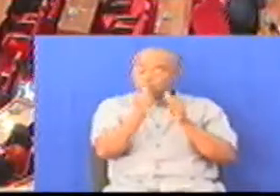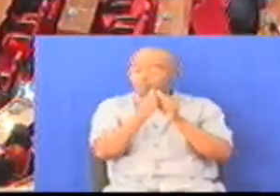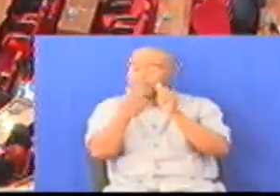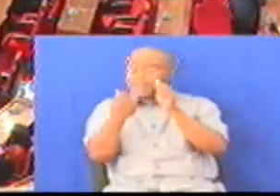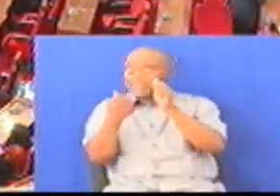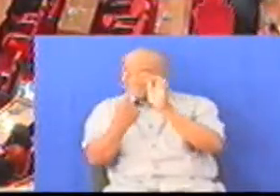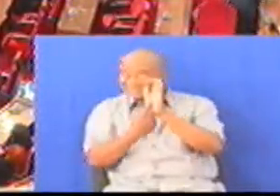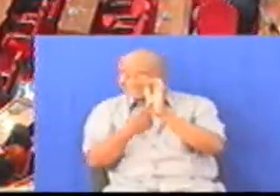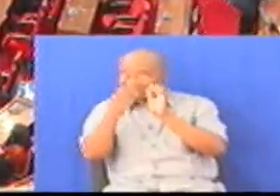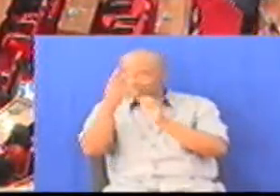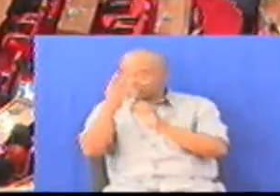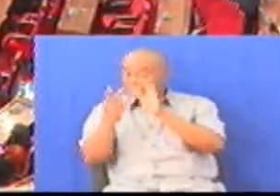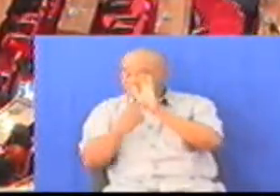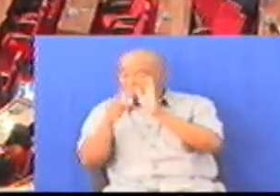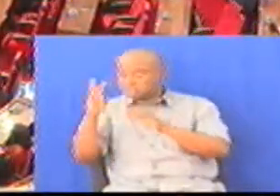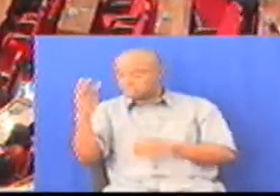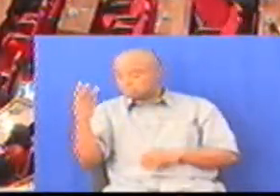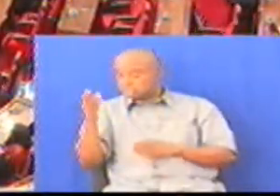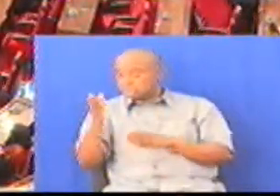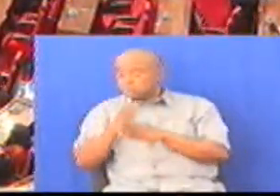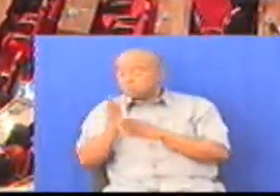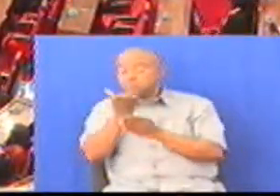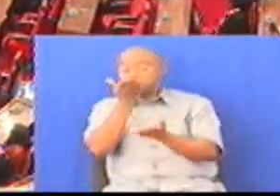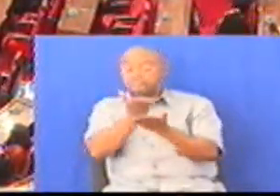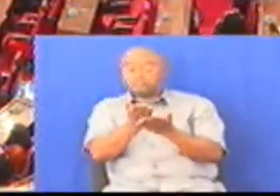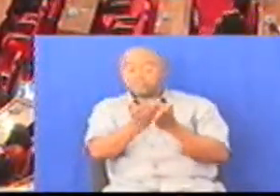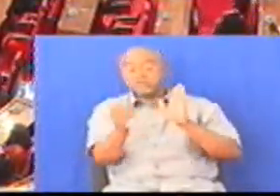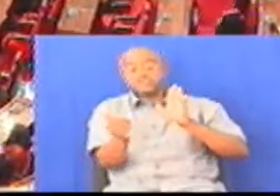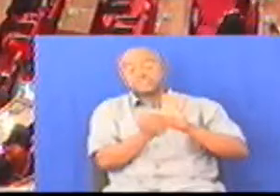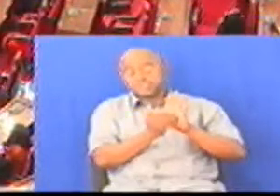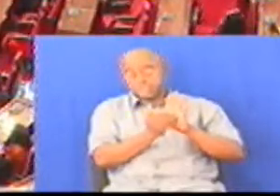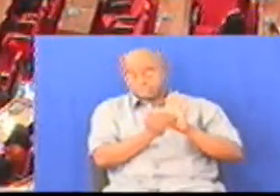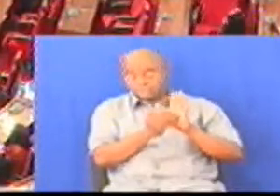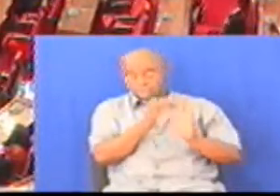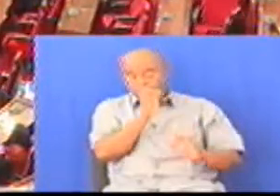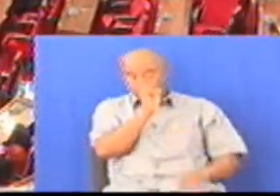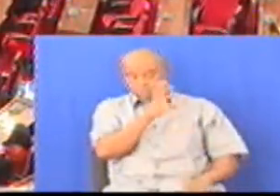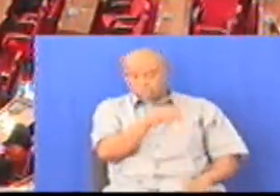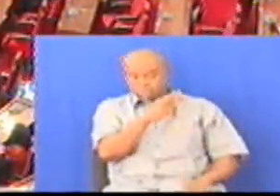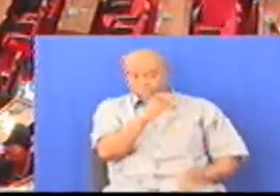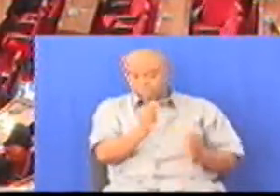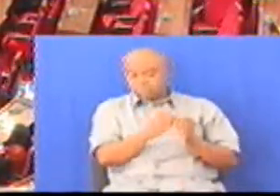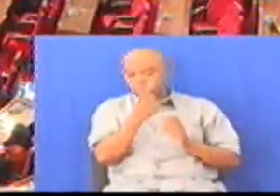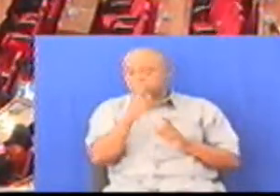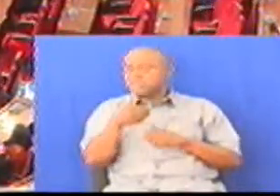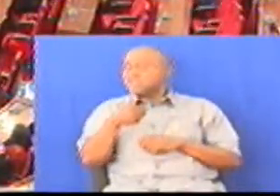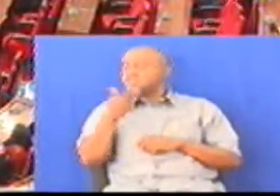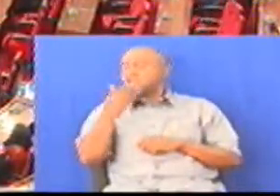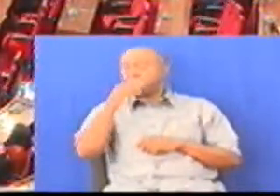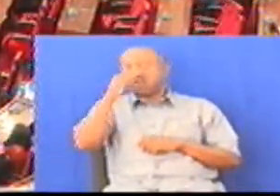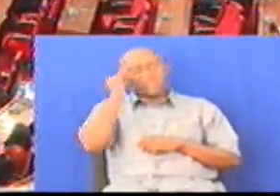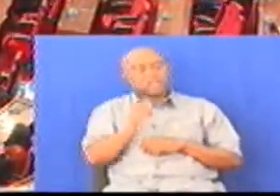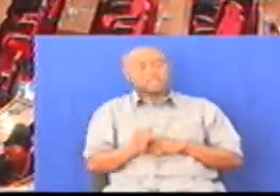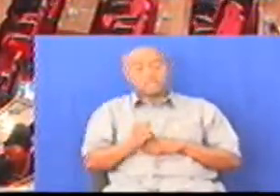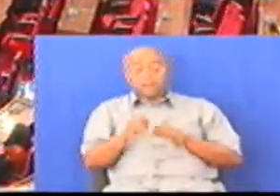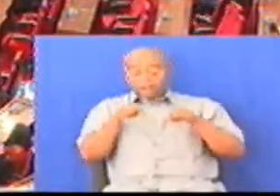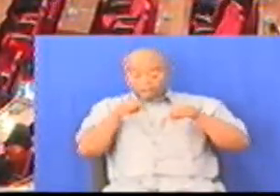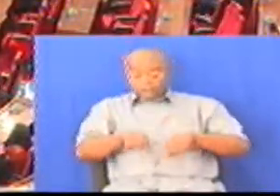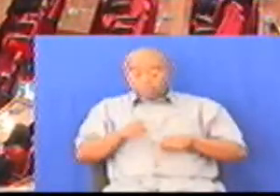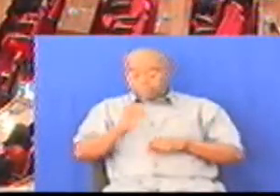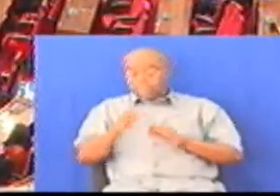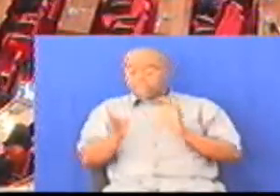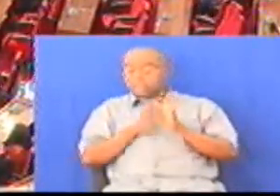31 vya mswada wa sheria mwaka 2011 vifutwe, lakini serikali ilikataa kuchukua mapendekezo hayo. Leo miaka 9